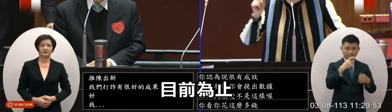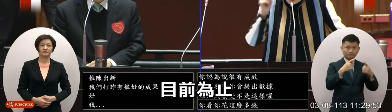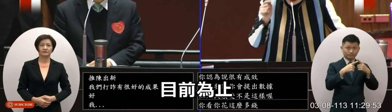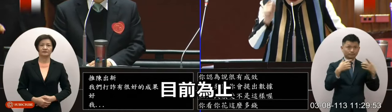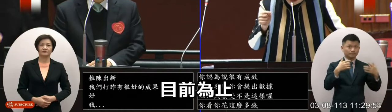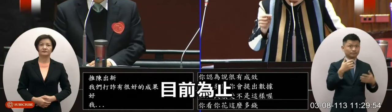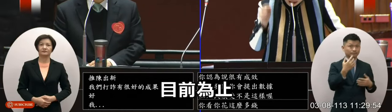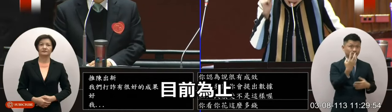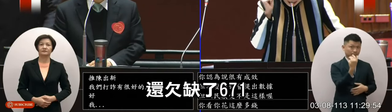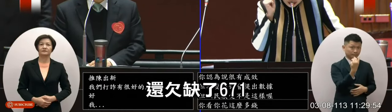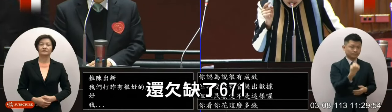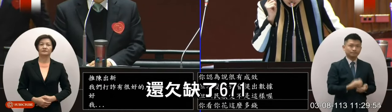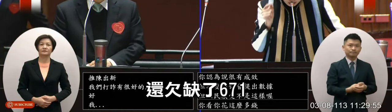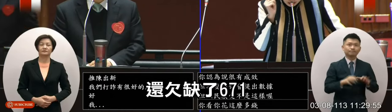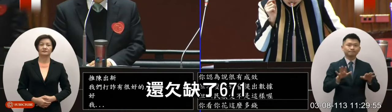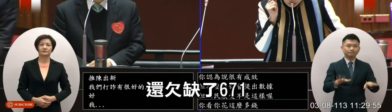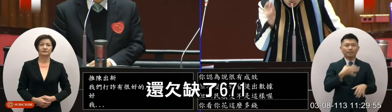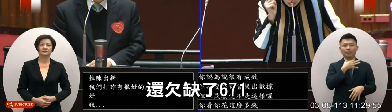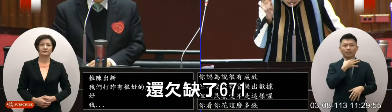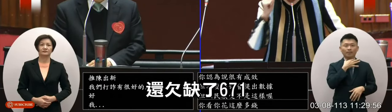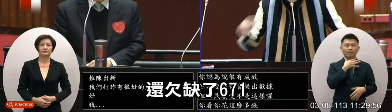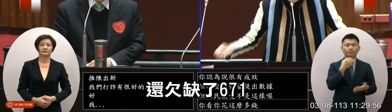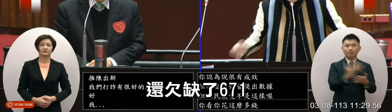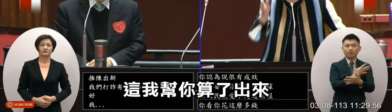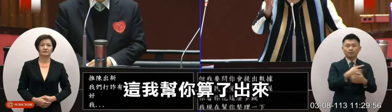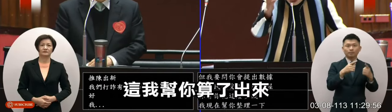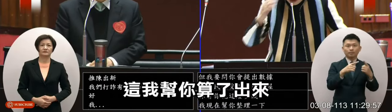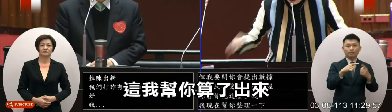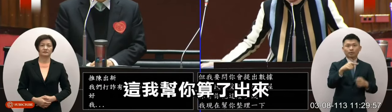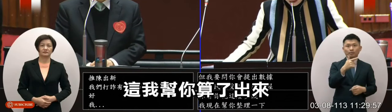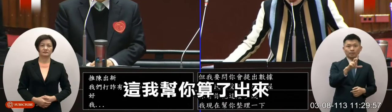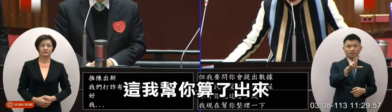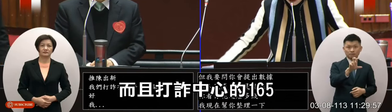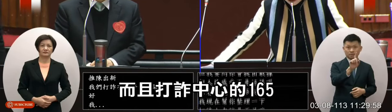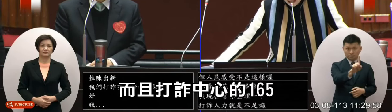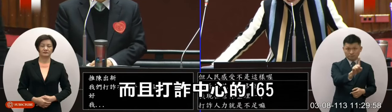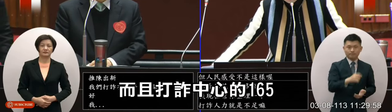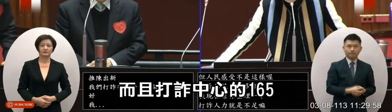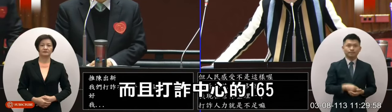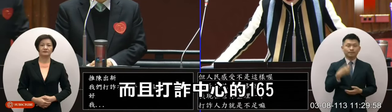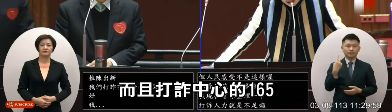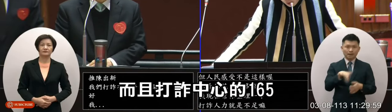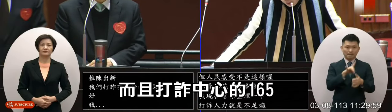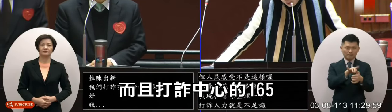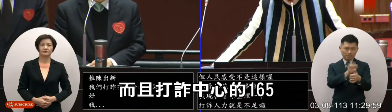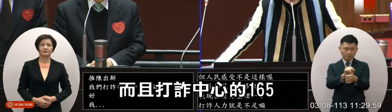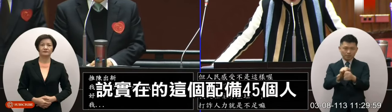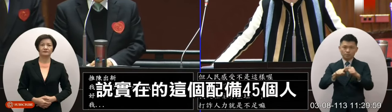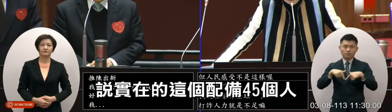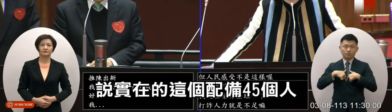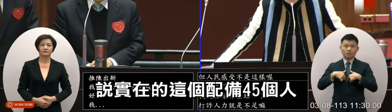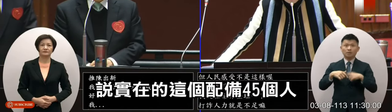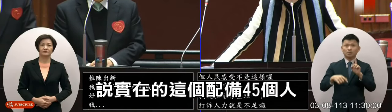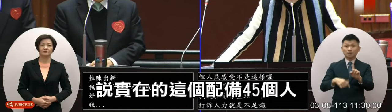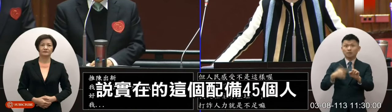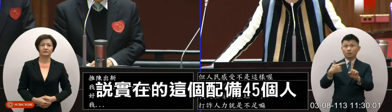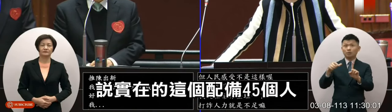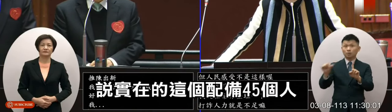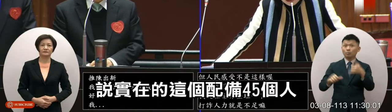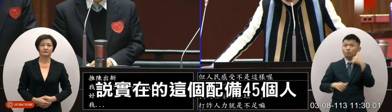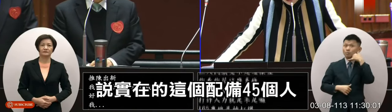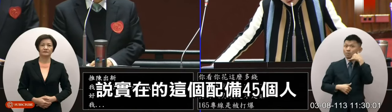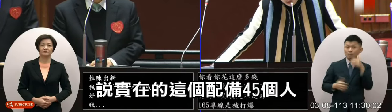目前为止还欠缺的671，这我帮你算得出来。而且打诈中心的165，说实在的，这